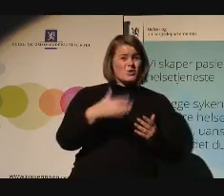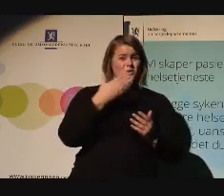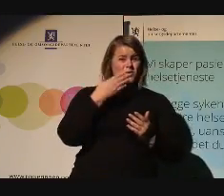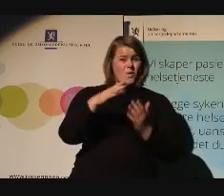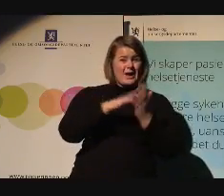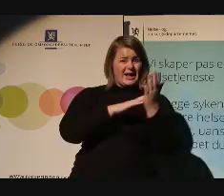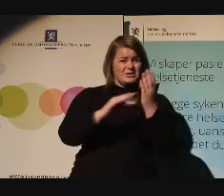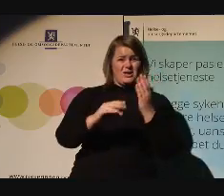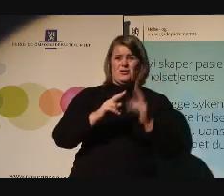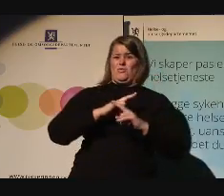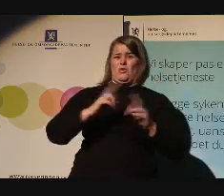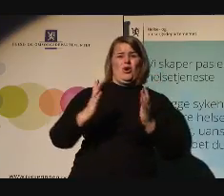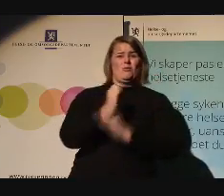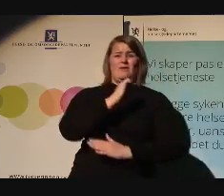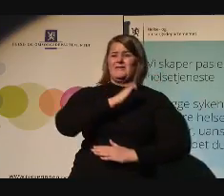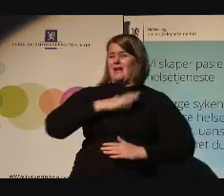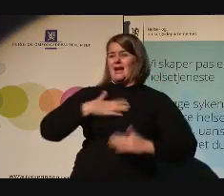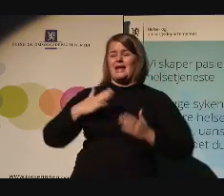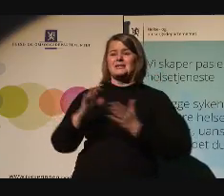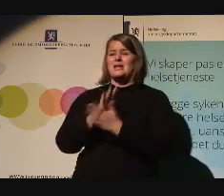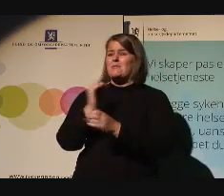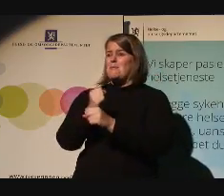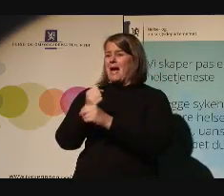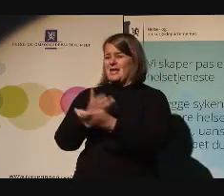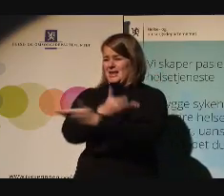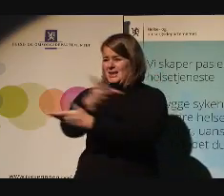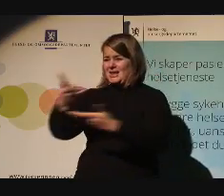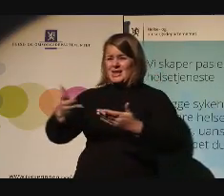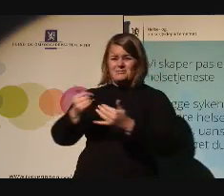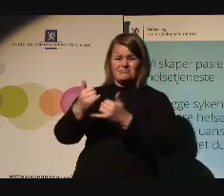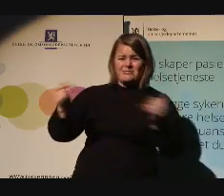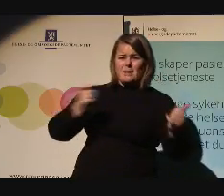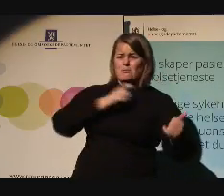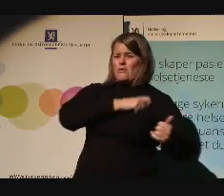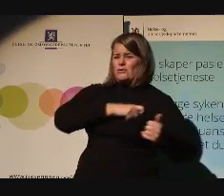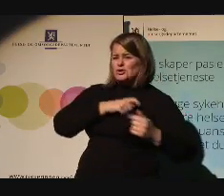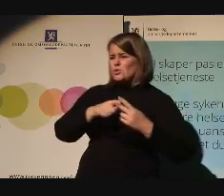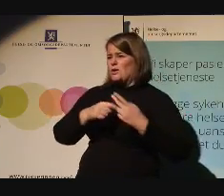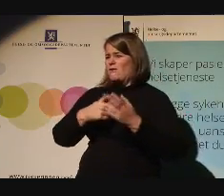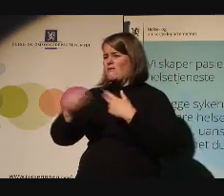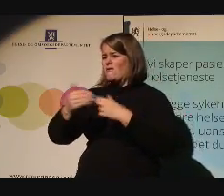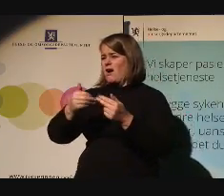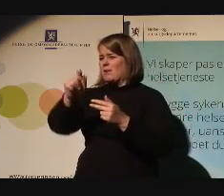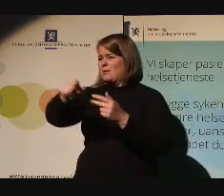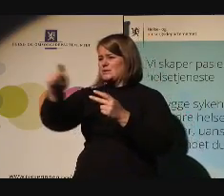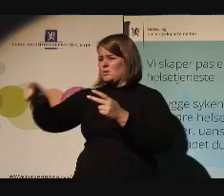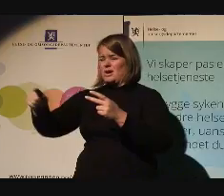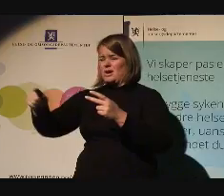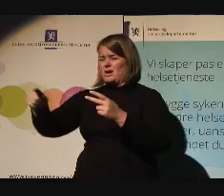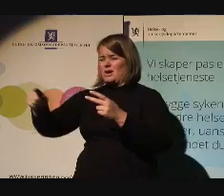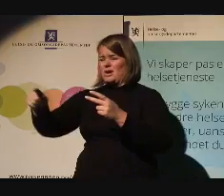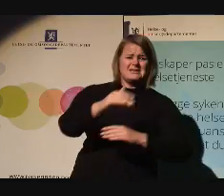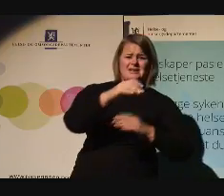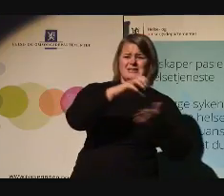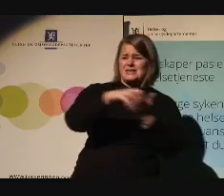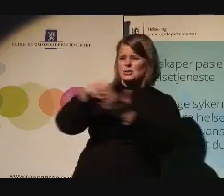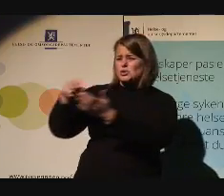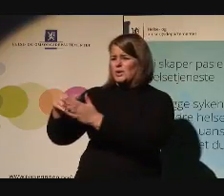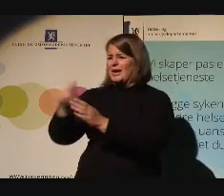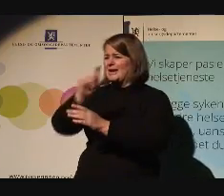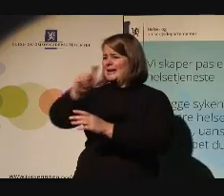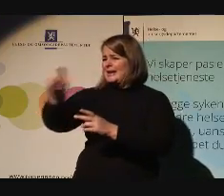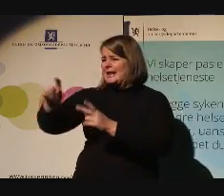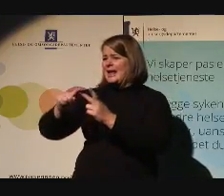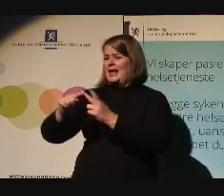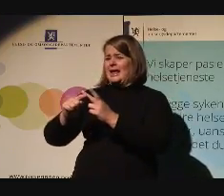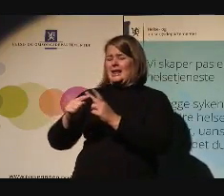uten samarbeid mellom ulike profesjoner og fagpersoner på tvers av seksjoner og klinikker, eksternt og